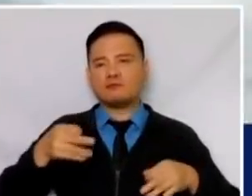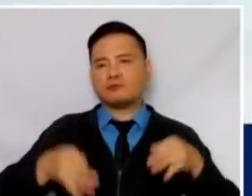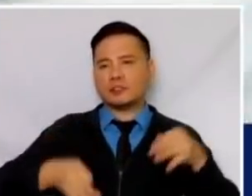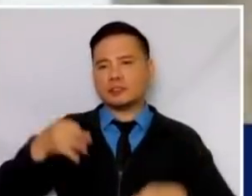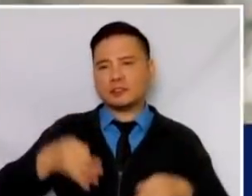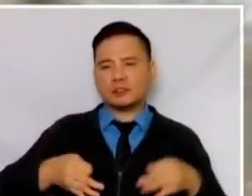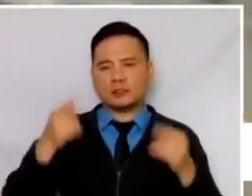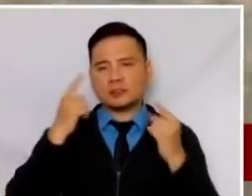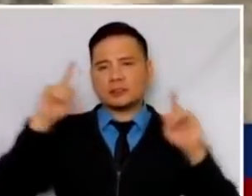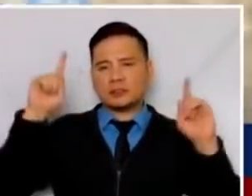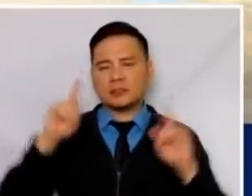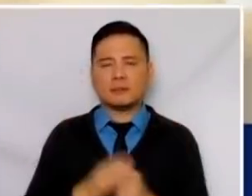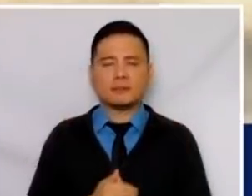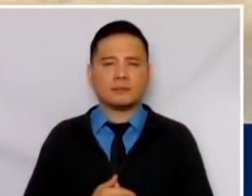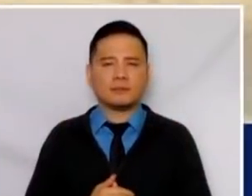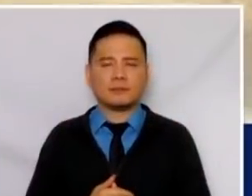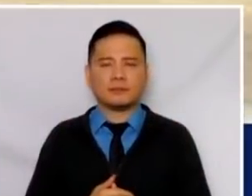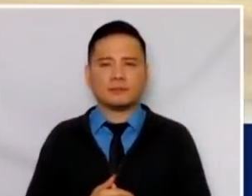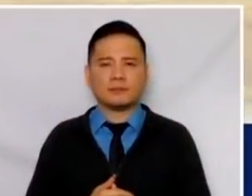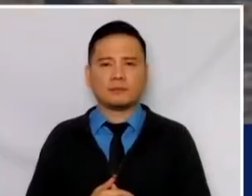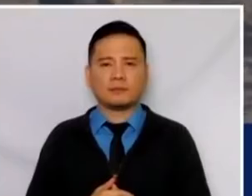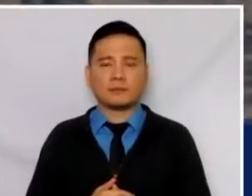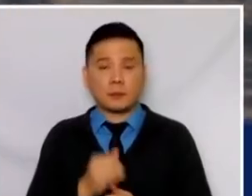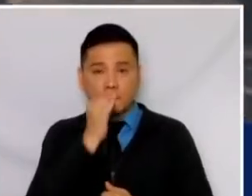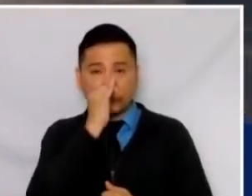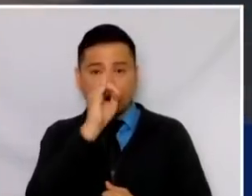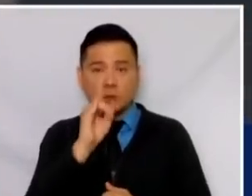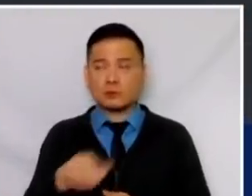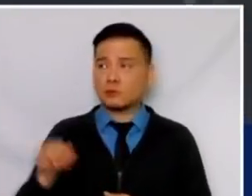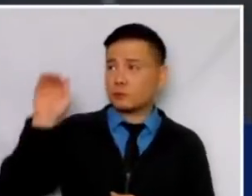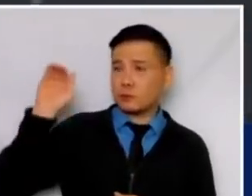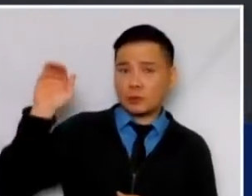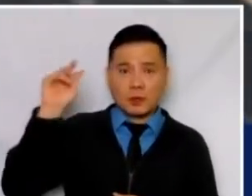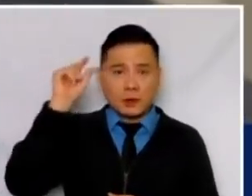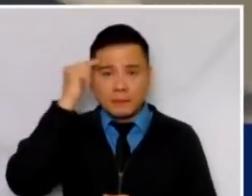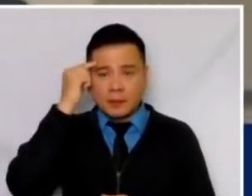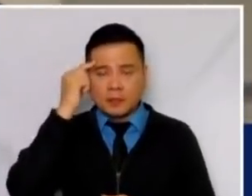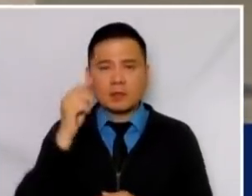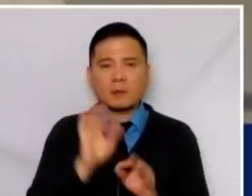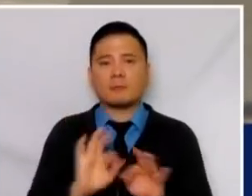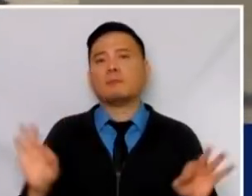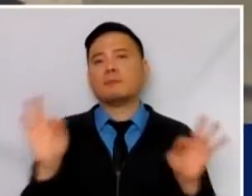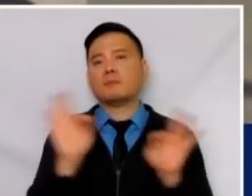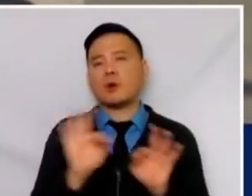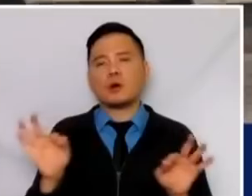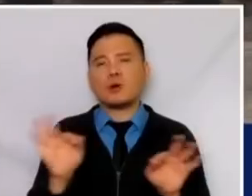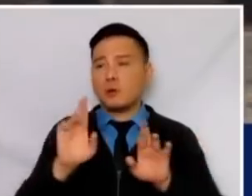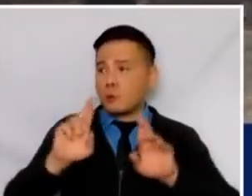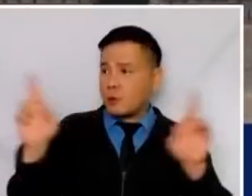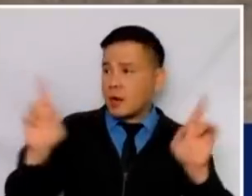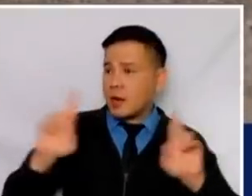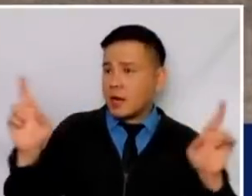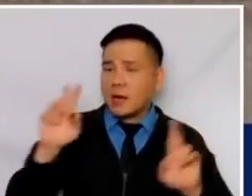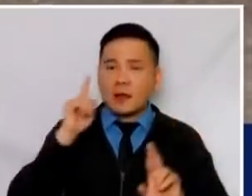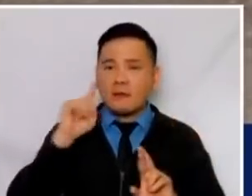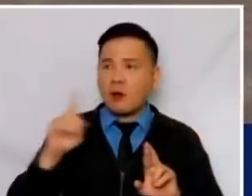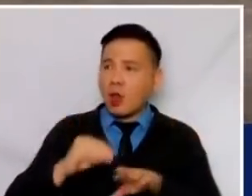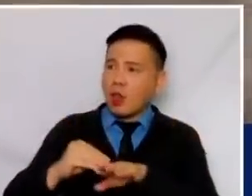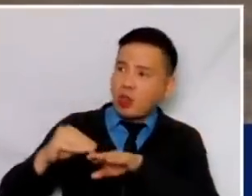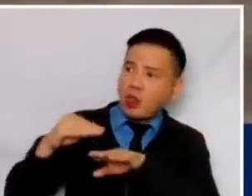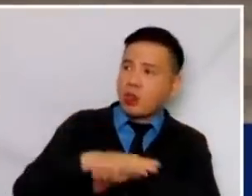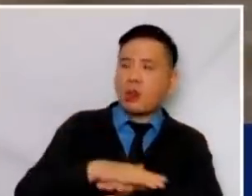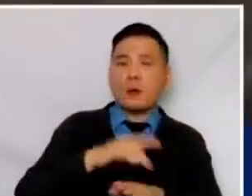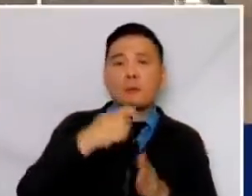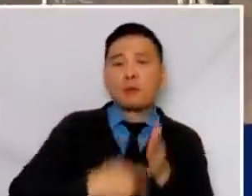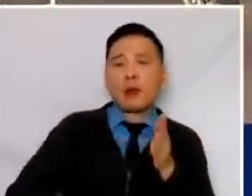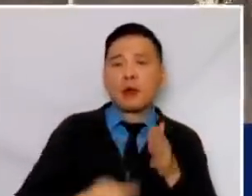Samantala, nanawagan si Dumagoso sa gobyerno na maging handa sa epekto sa presyo ng mga bilihin ng tensyon sa pagitan ng